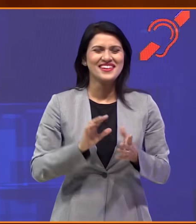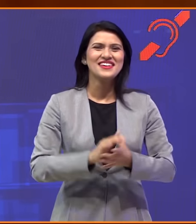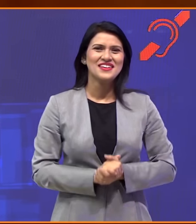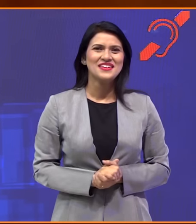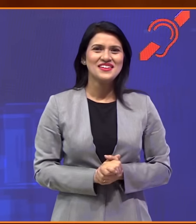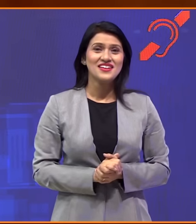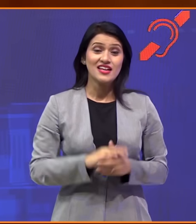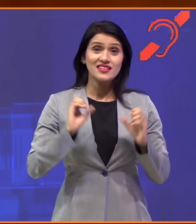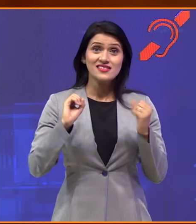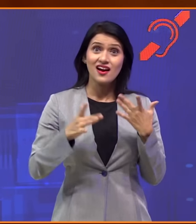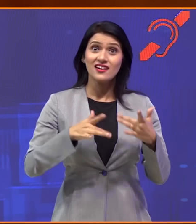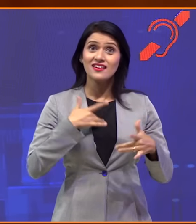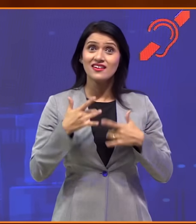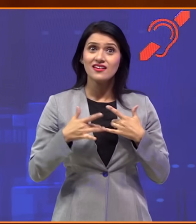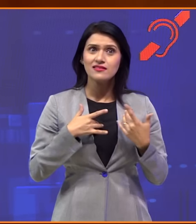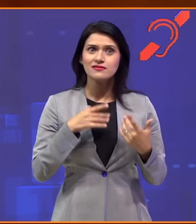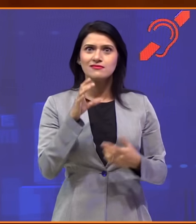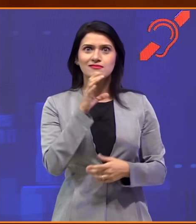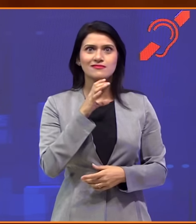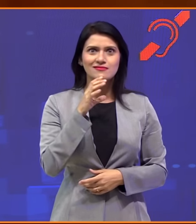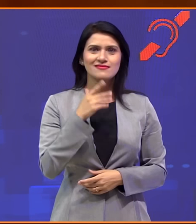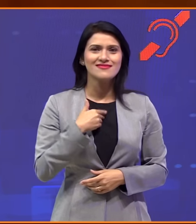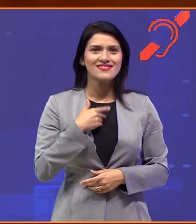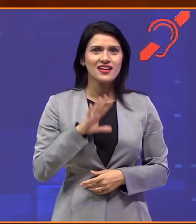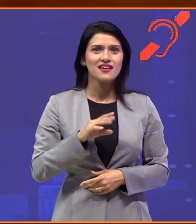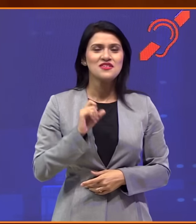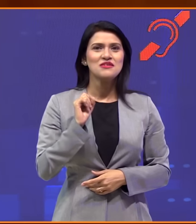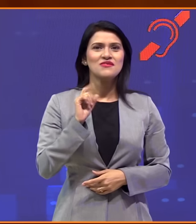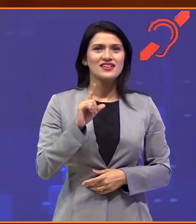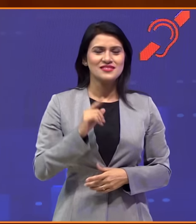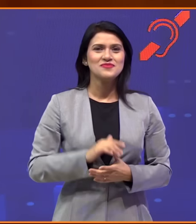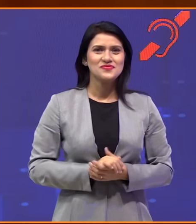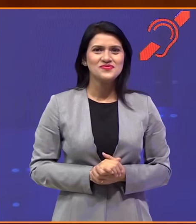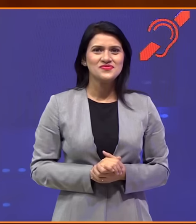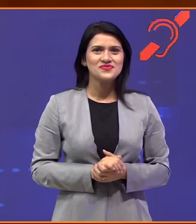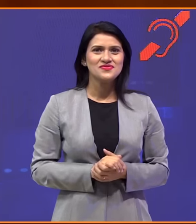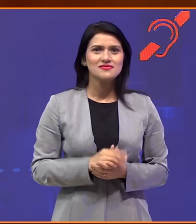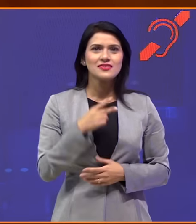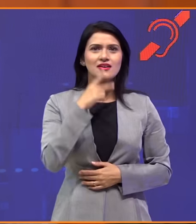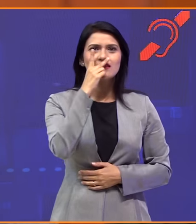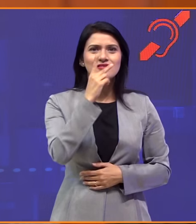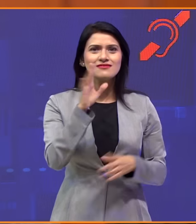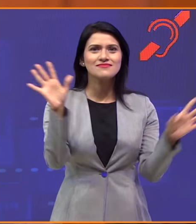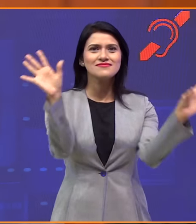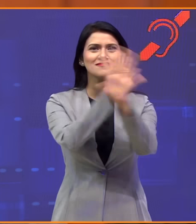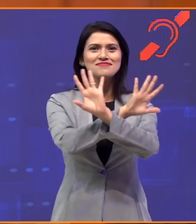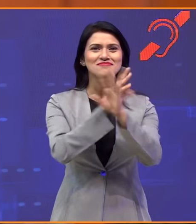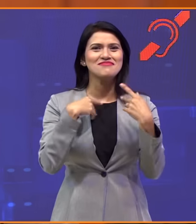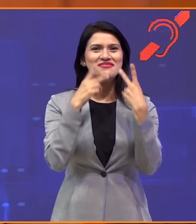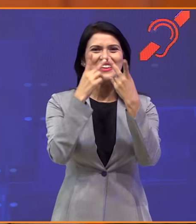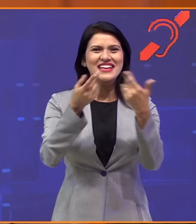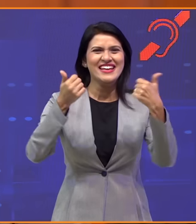जब वो चढ़ी उसके बाद सबसे पहला यह हुआ कि महेश भट्ट जी मुझे दिखने बंद हो